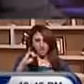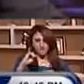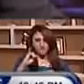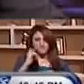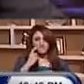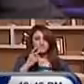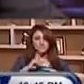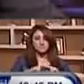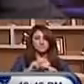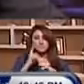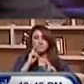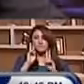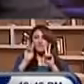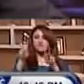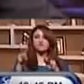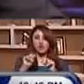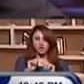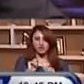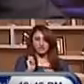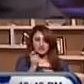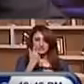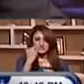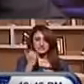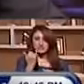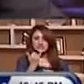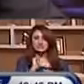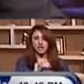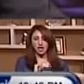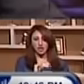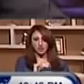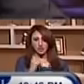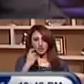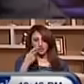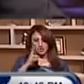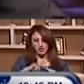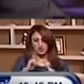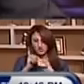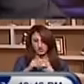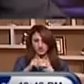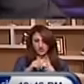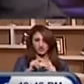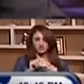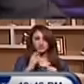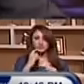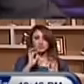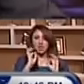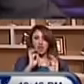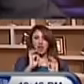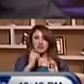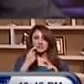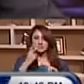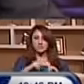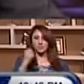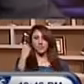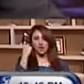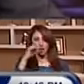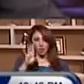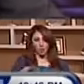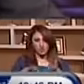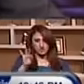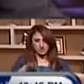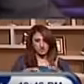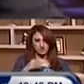يعني نعرف في التسويق بتاعها تتسهل اكتر. الحاجه الثانيه وثيقه امل الامه القوى السياسيه.